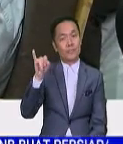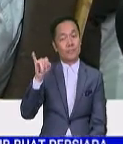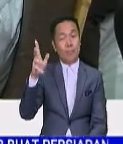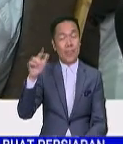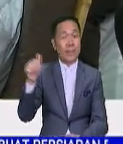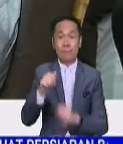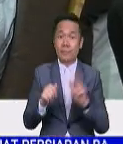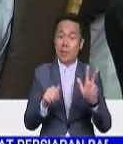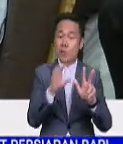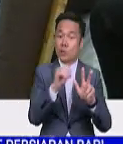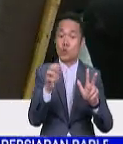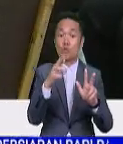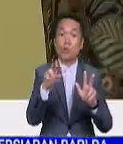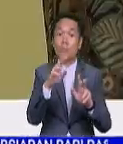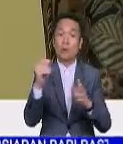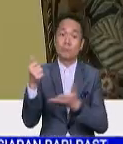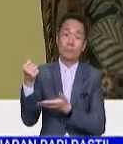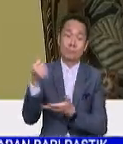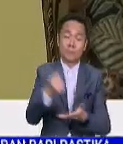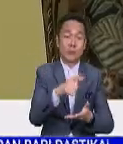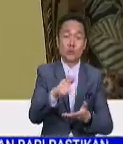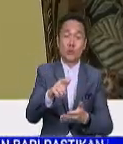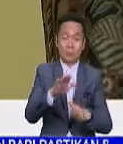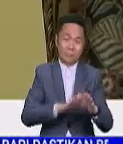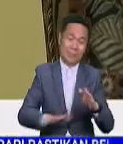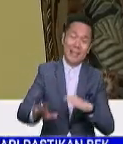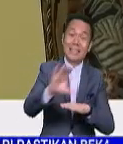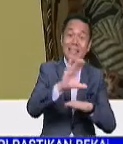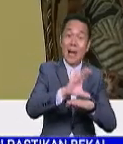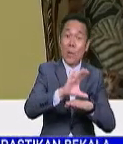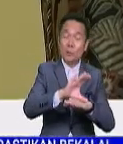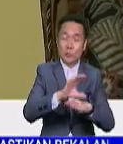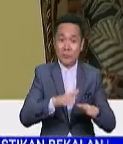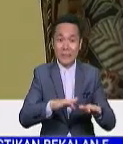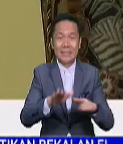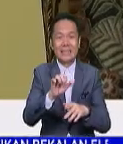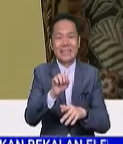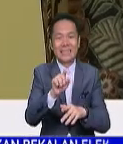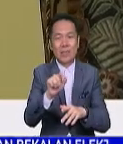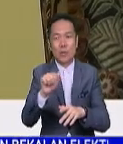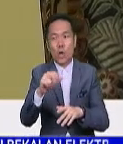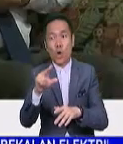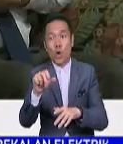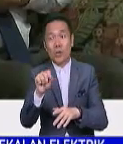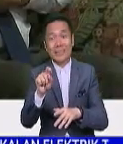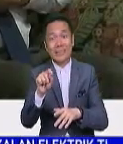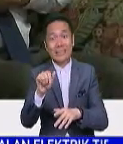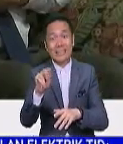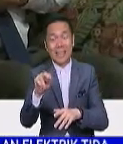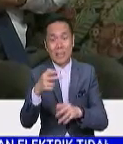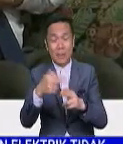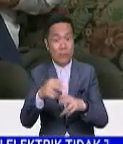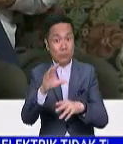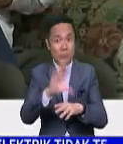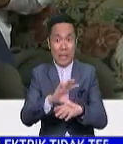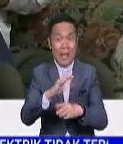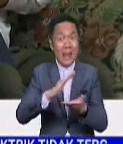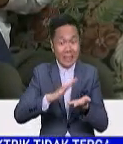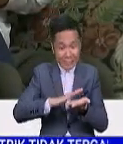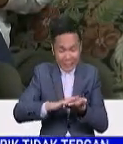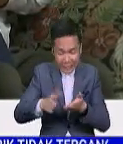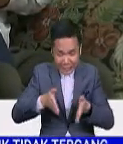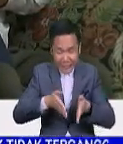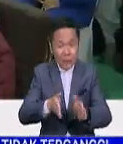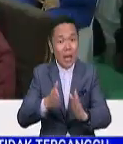300.000 Ringgit untuk tujuan menerapkan wawasan gereja dan dewan Saint augustine sementara itu pemimpin dan penduduk terlibat